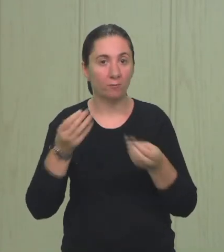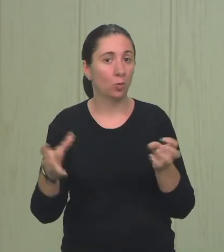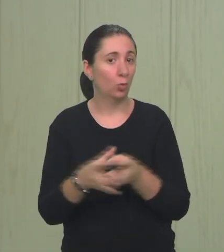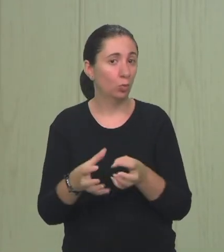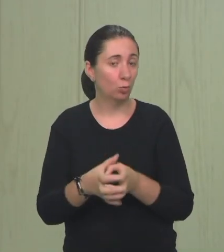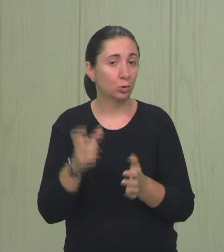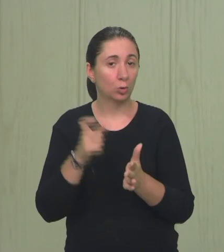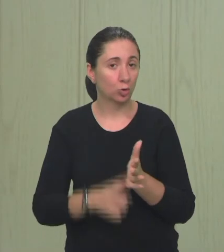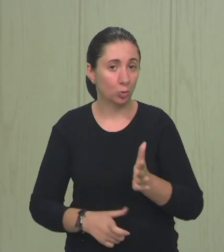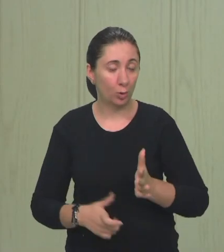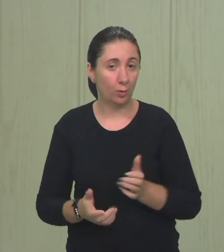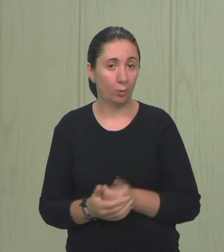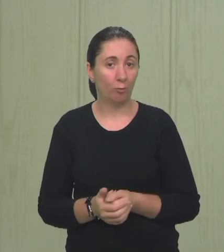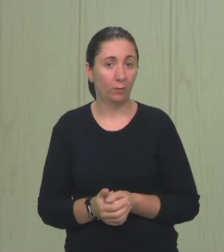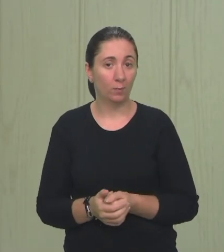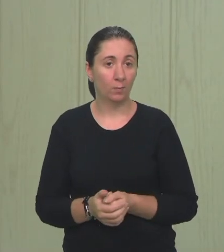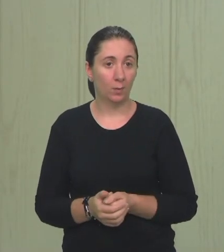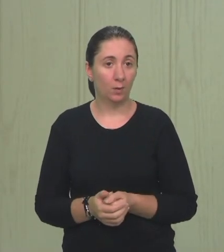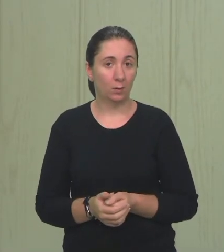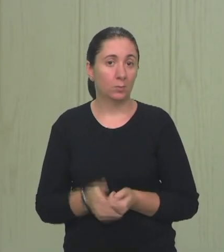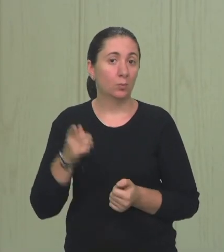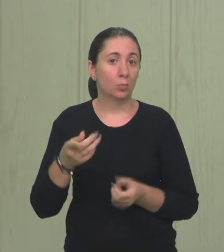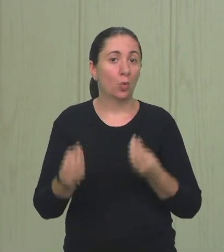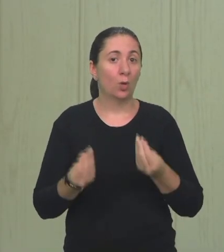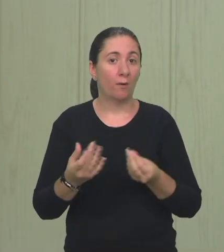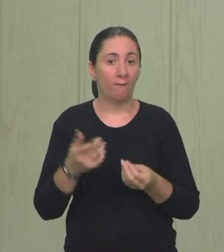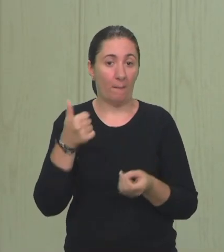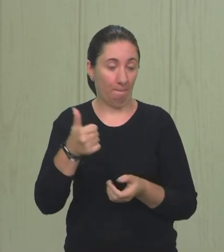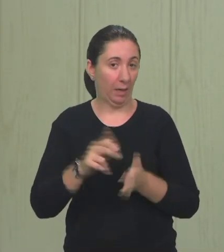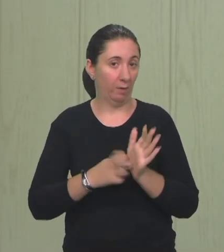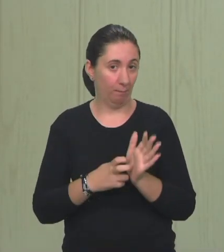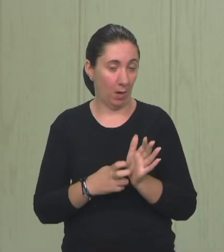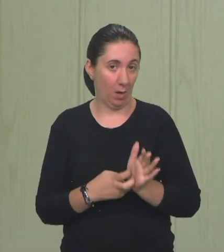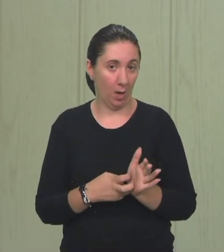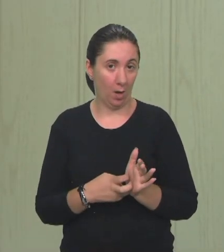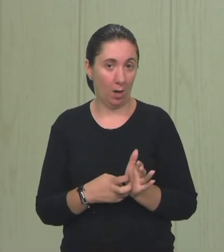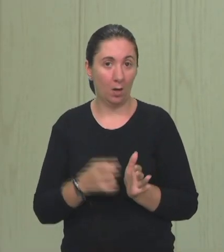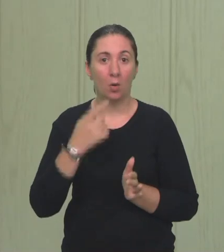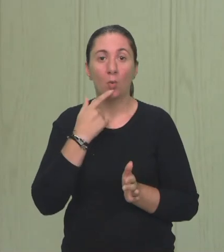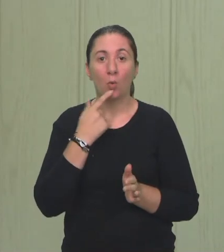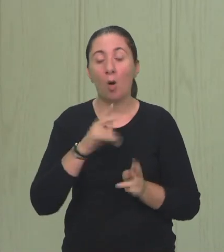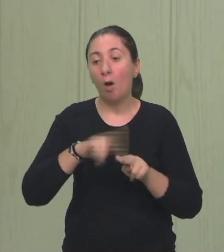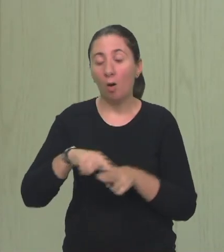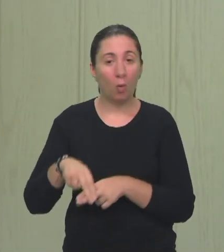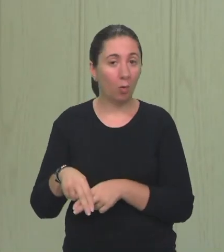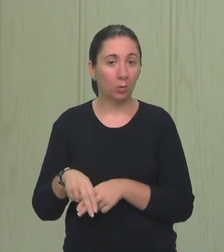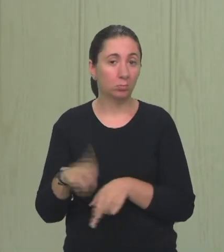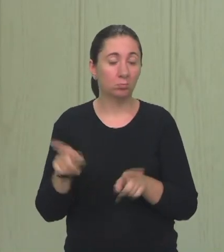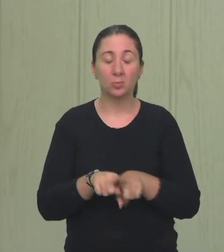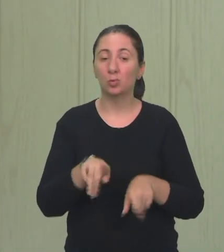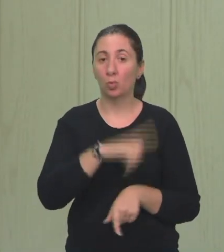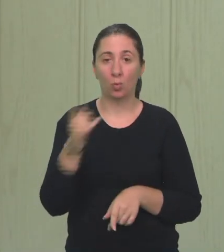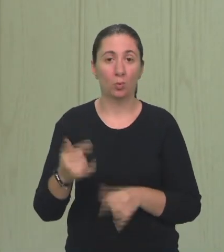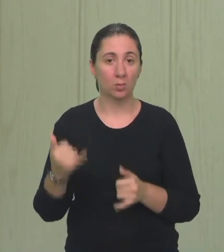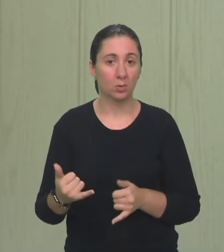se sa članovima i znači to je neka sad prvi plan koje ima ostalo, kao i do sada